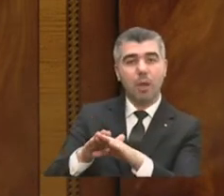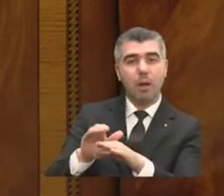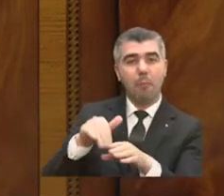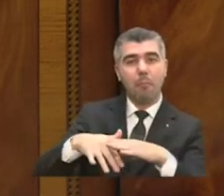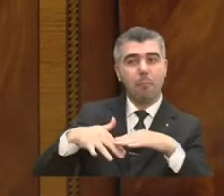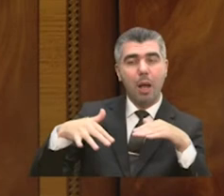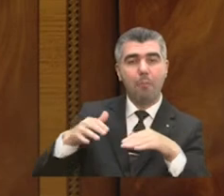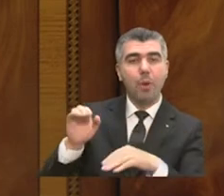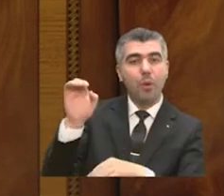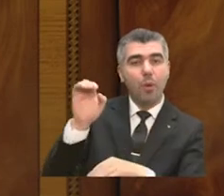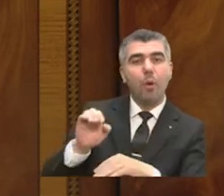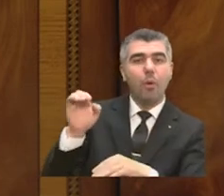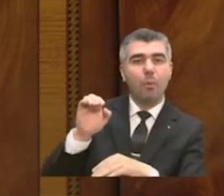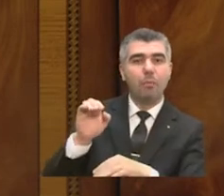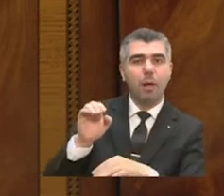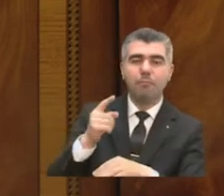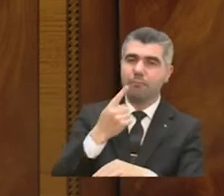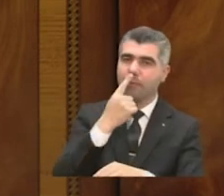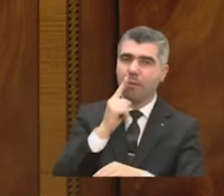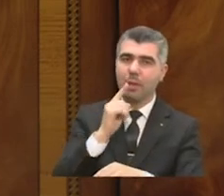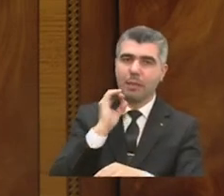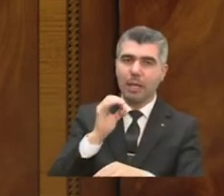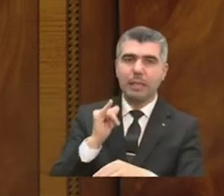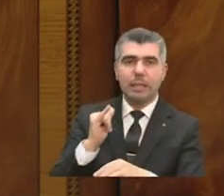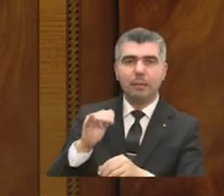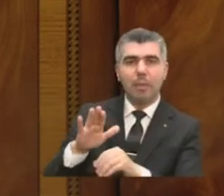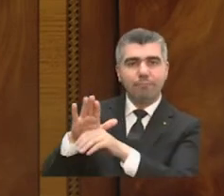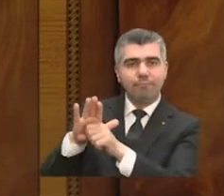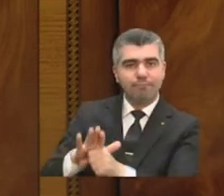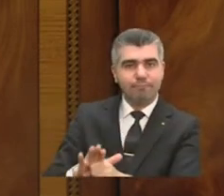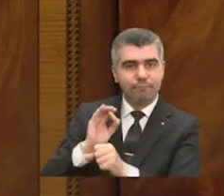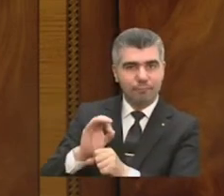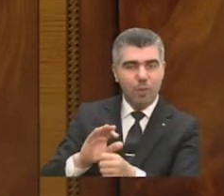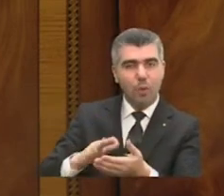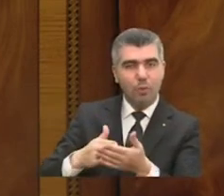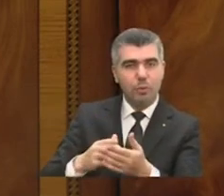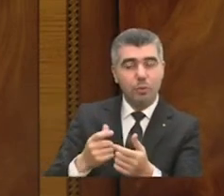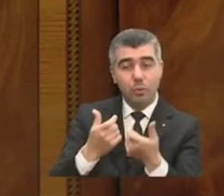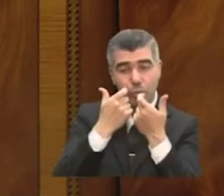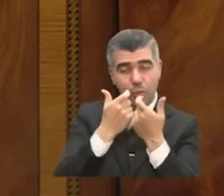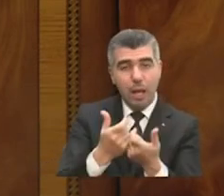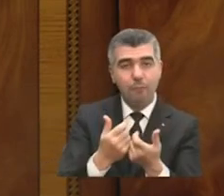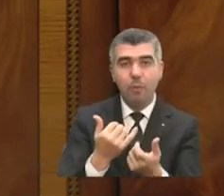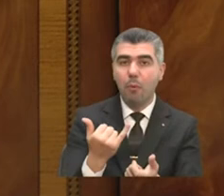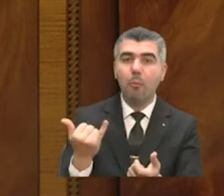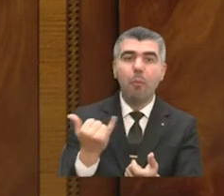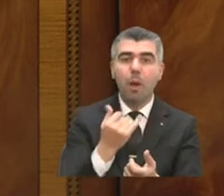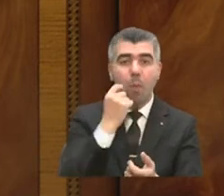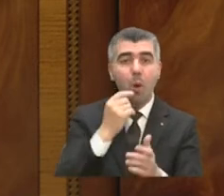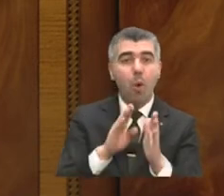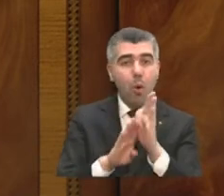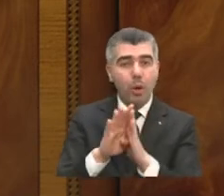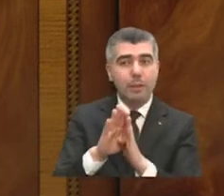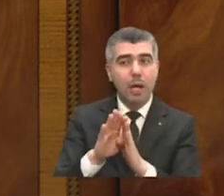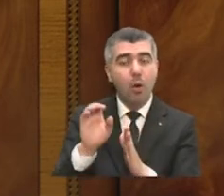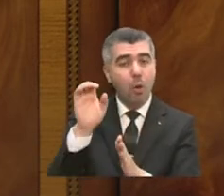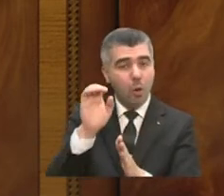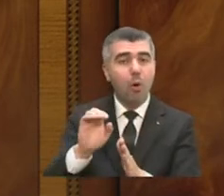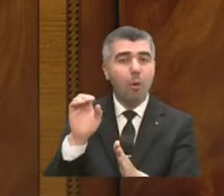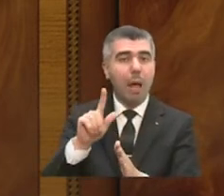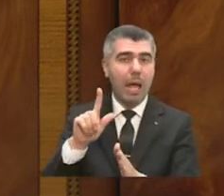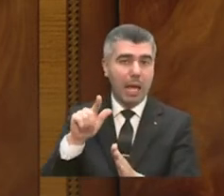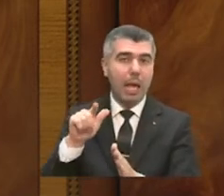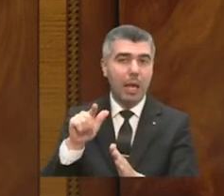coopération Sud-Sud. Et nous appelons le Parlement européen a dépassé